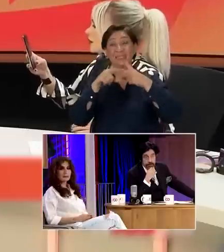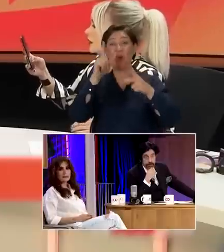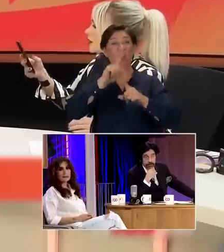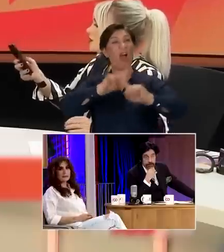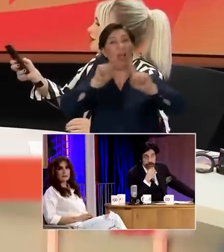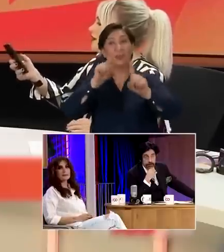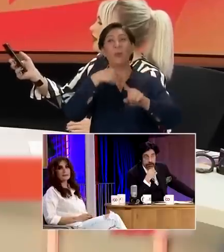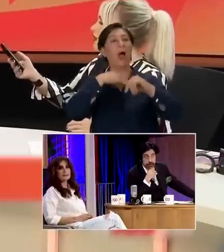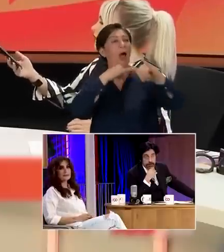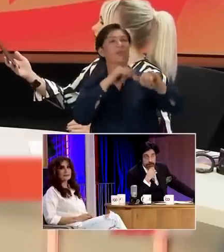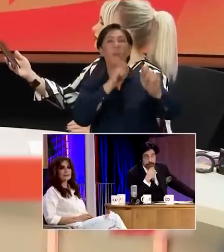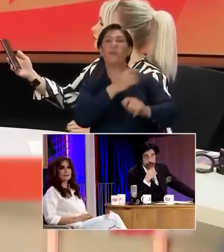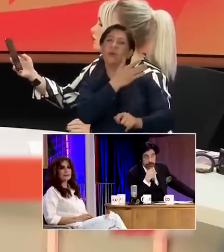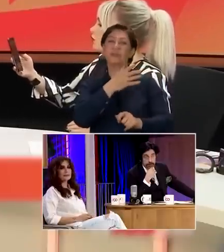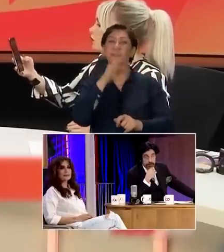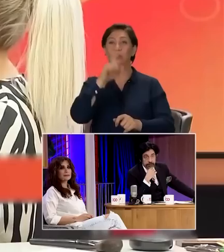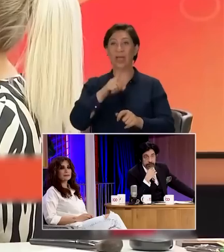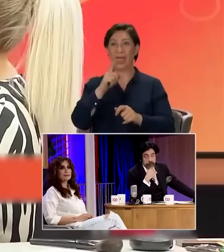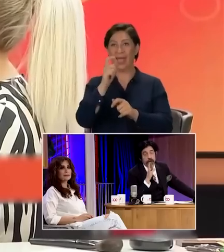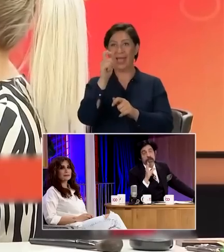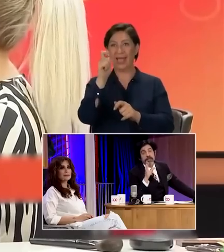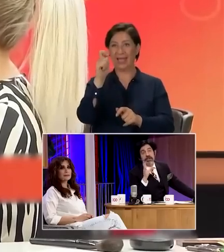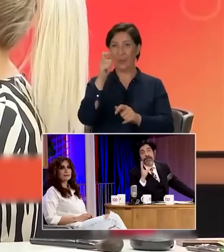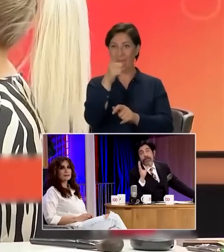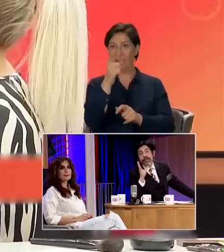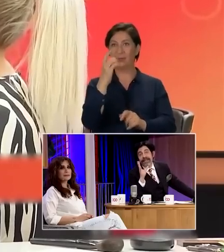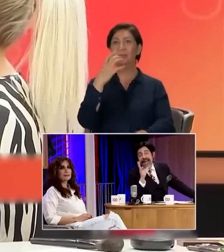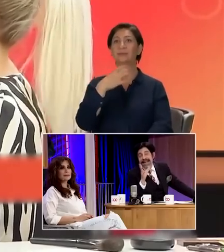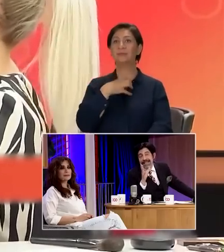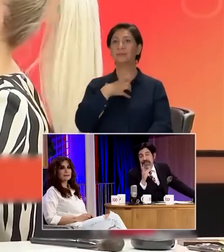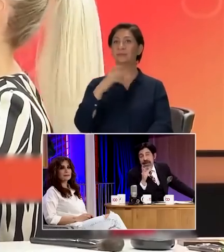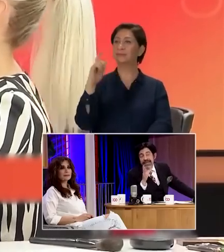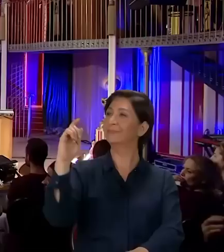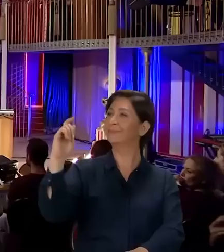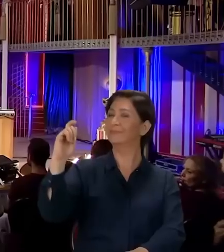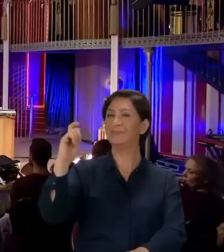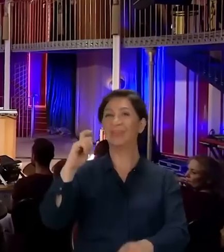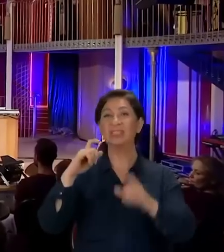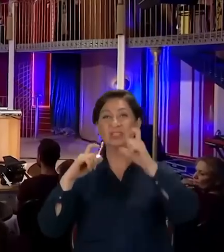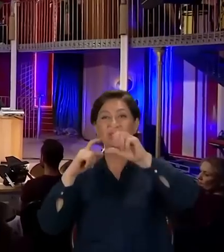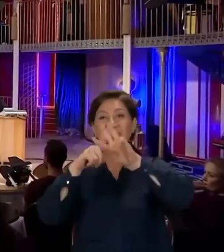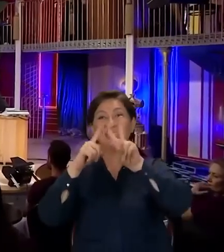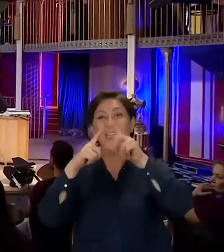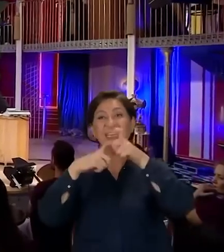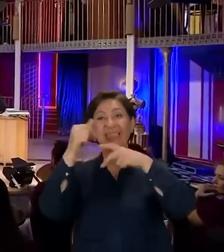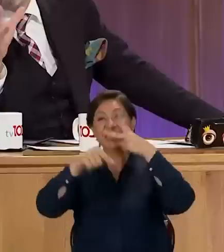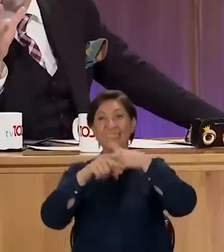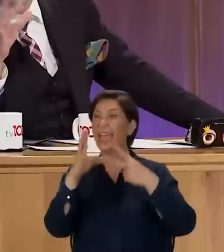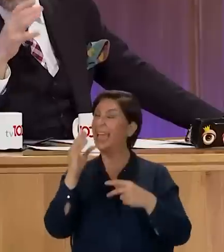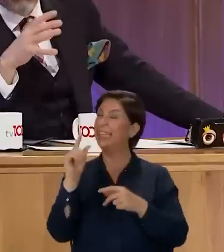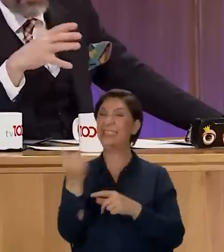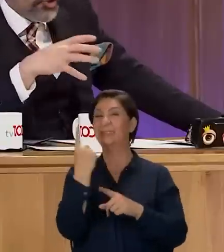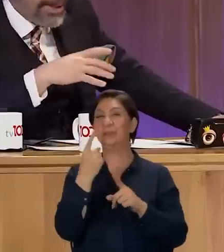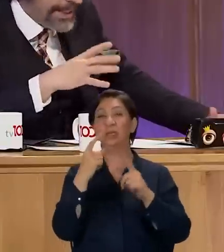yaparsam. Şimdi mesela kamerayı tuttuk. Ne böyle yaptığın zaman yakın çıkıyorsun. En ilginç şey Cengiz'le Seren Serengil'in